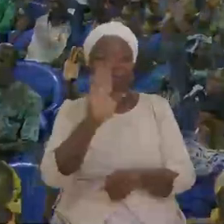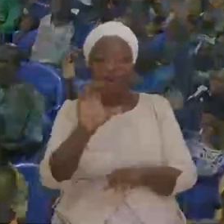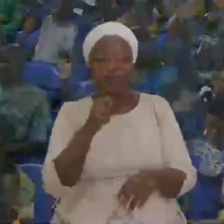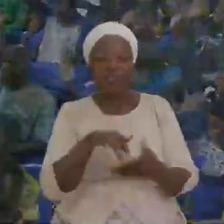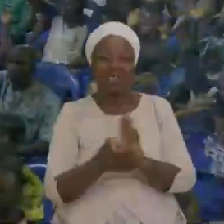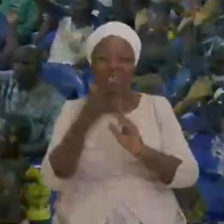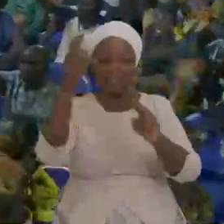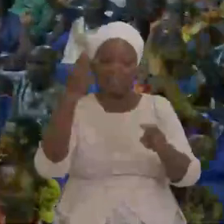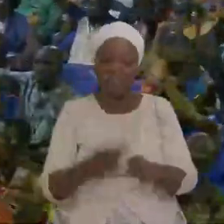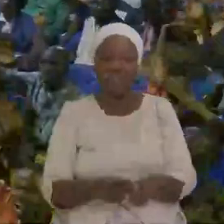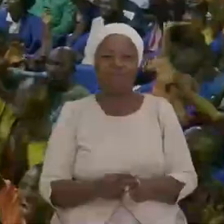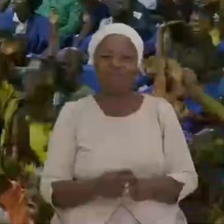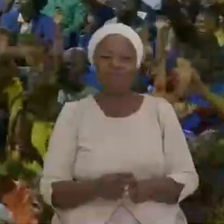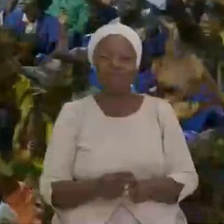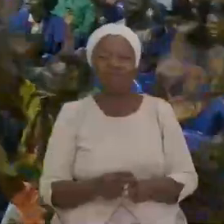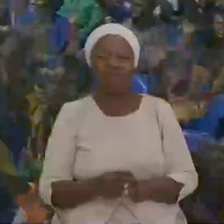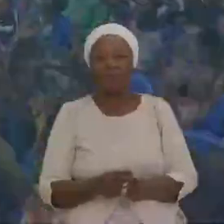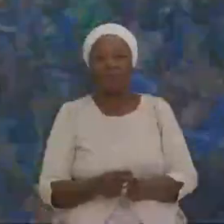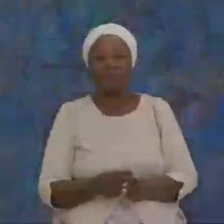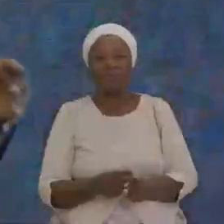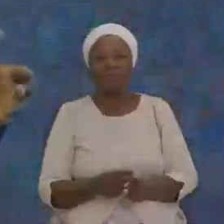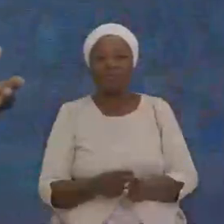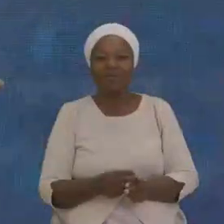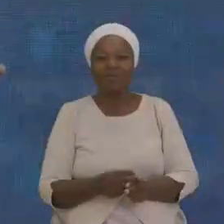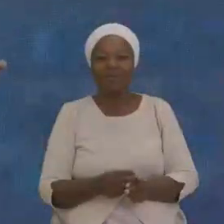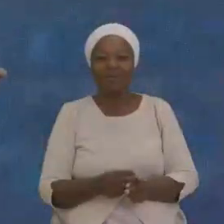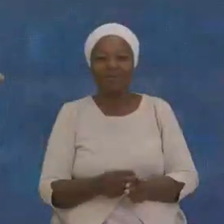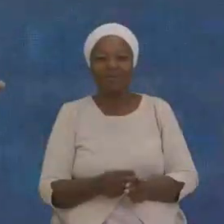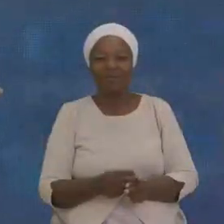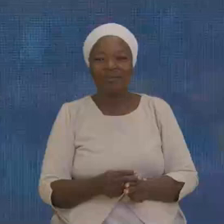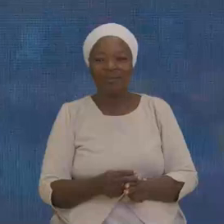toi au nom de Jésus.